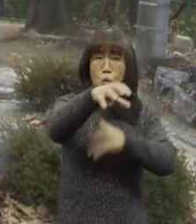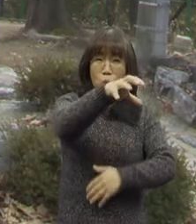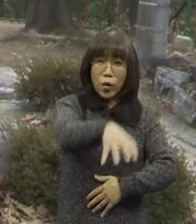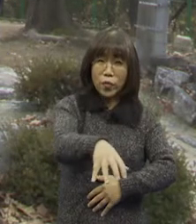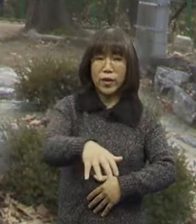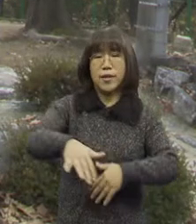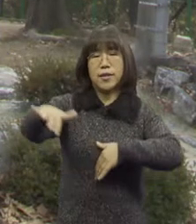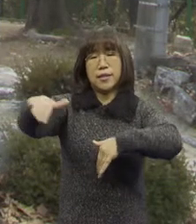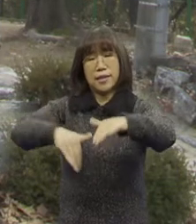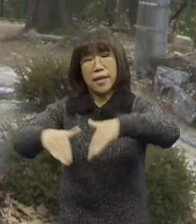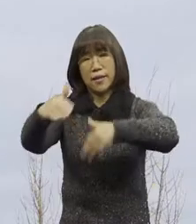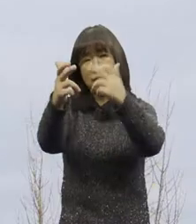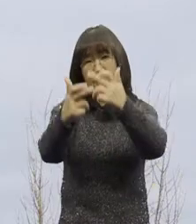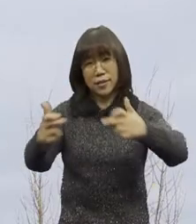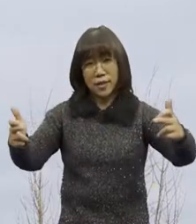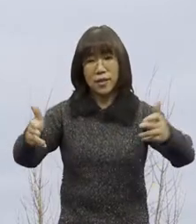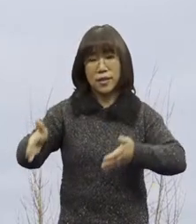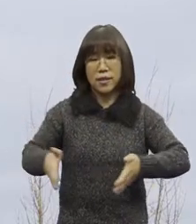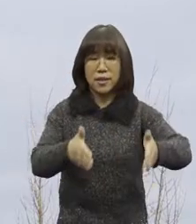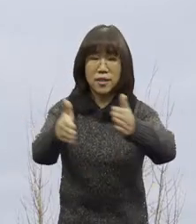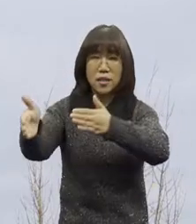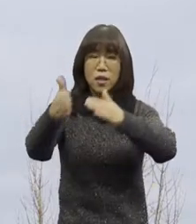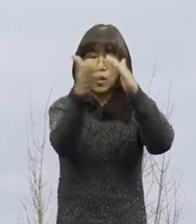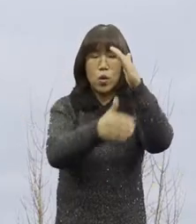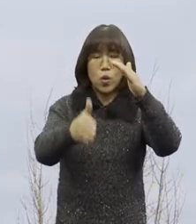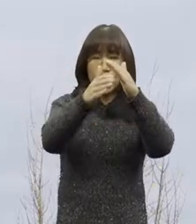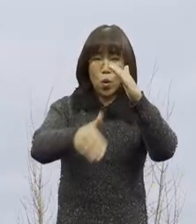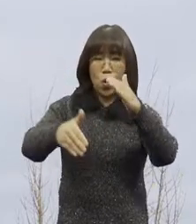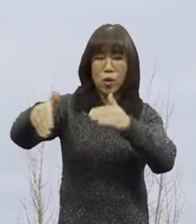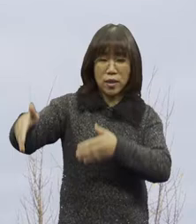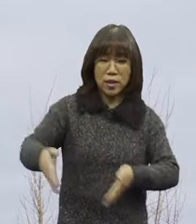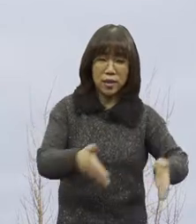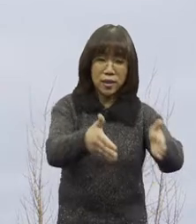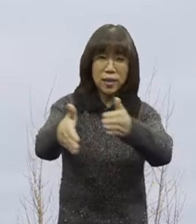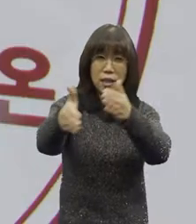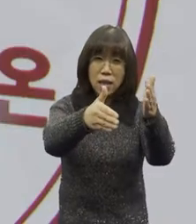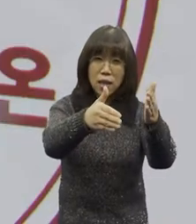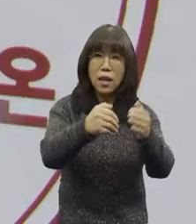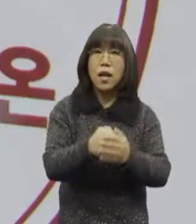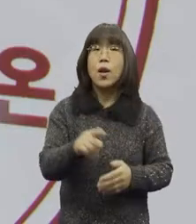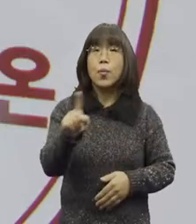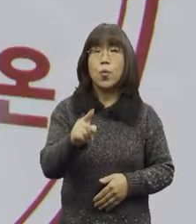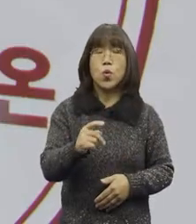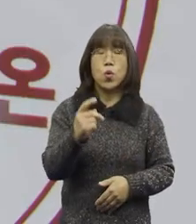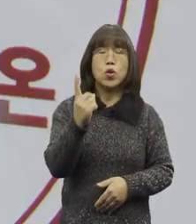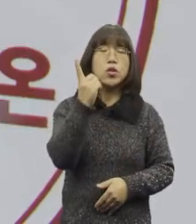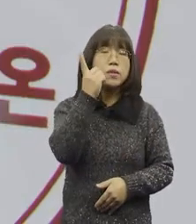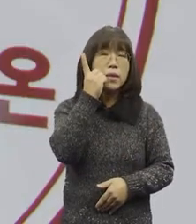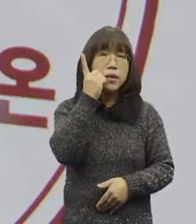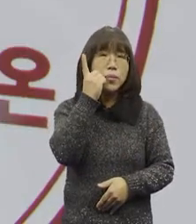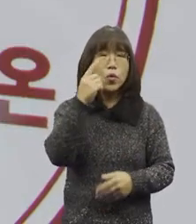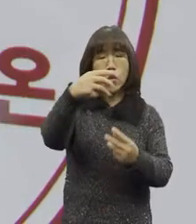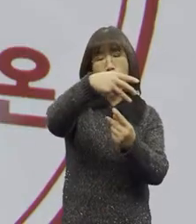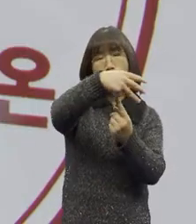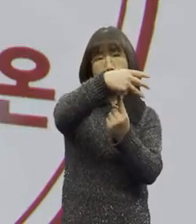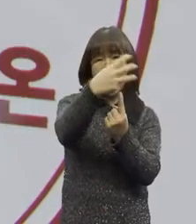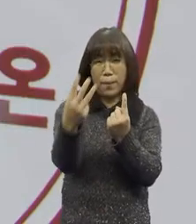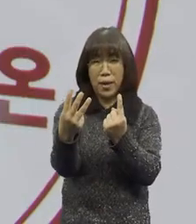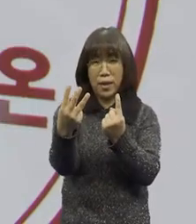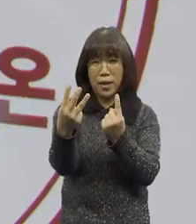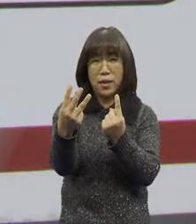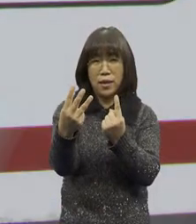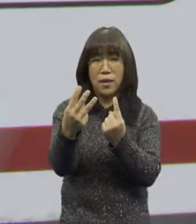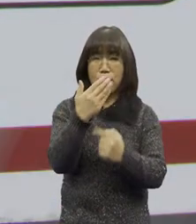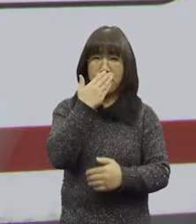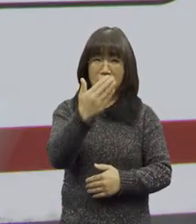공원 산책로 5 주요 도로 등 공공 생활 권에서 스마트폰 와이파이 기능을 선택하면 이용할